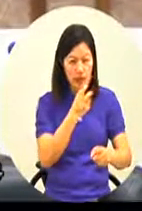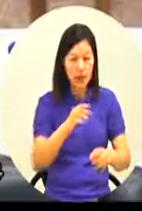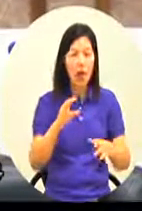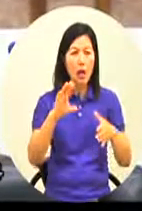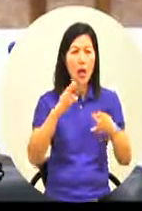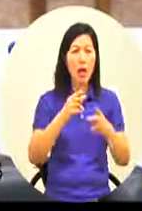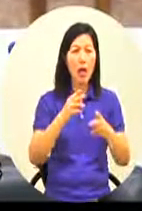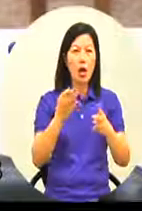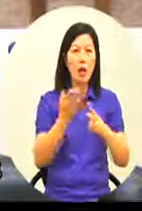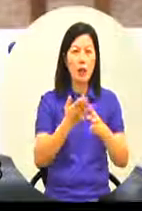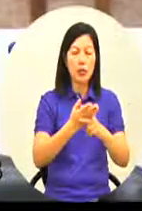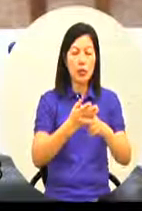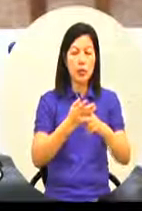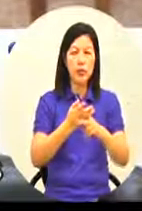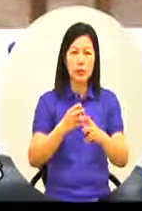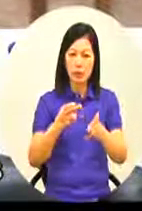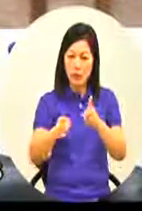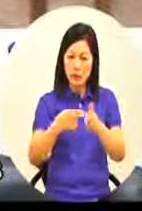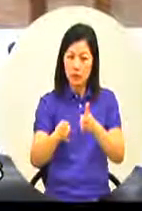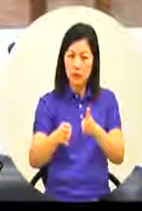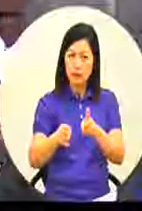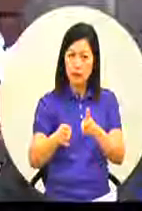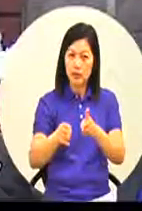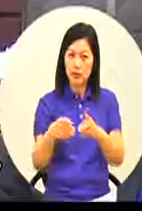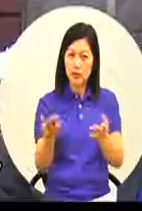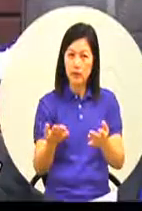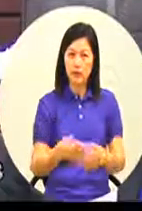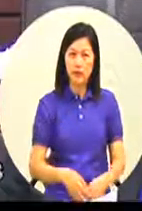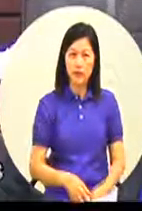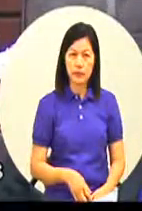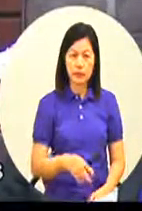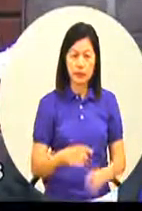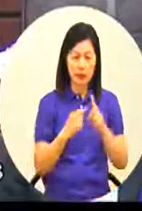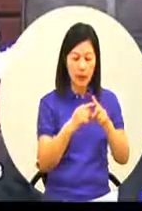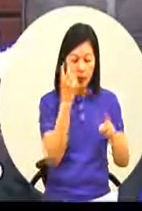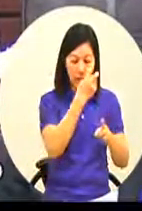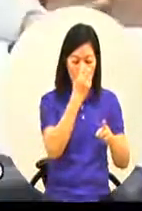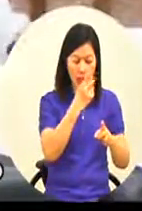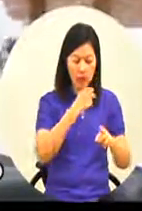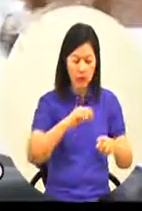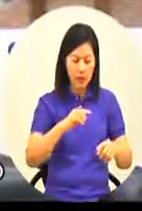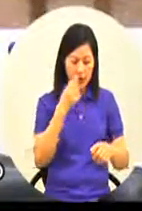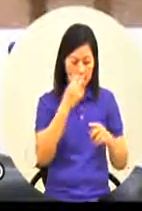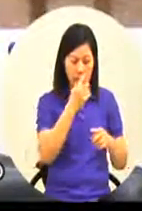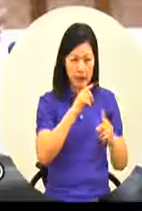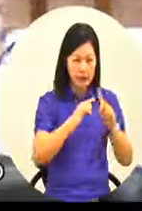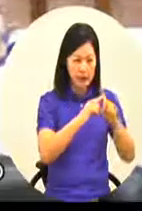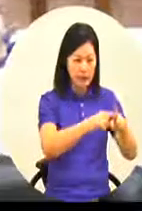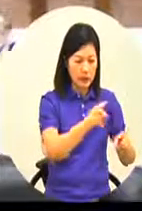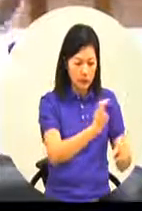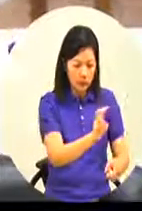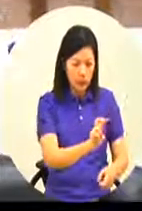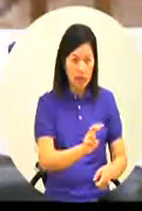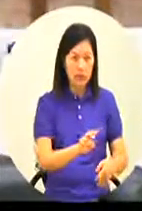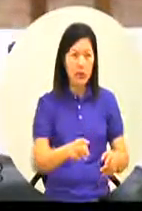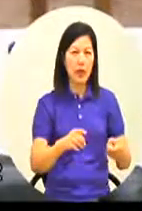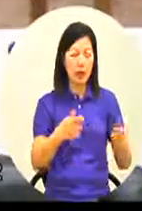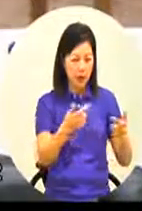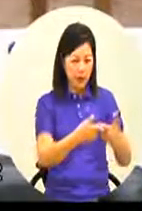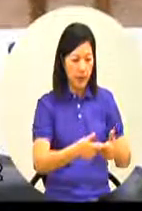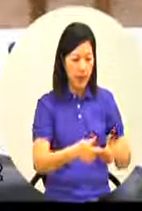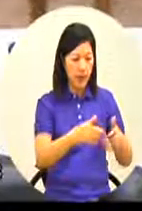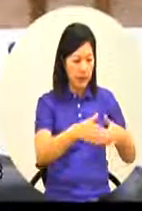场。啊，你说明一下，要现场吧？ 验收一定要在现看。 是吗？要看嘛，看有效无嘛。啊，无下都爱讲